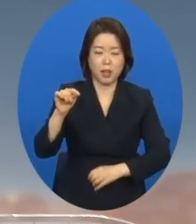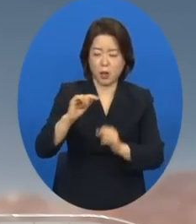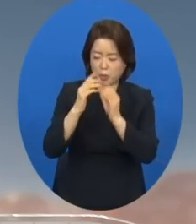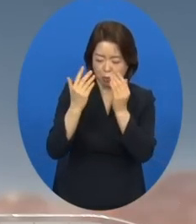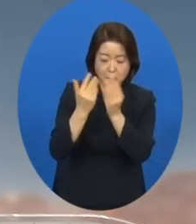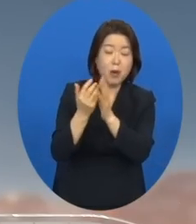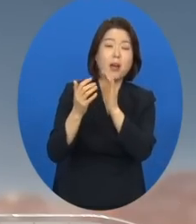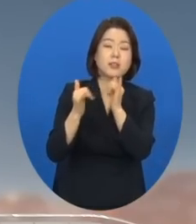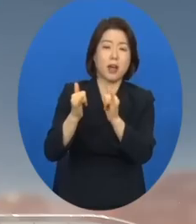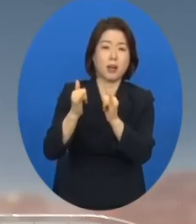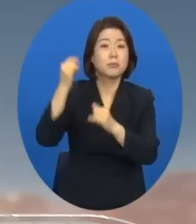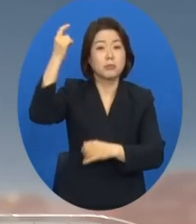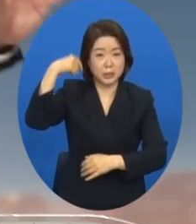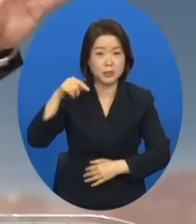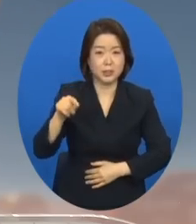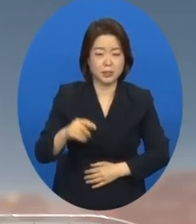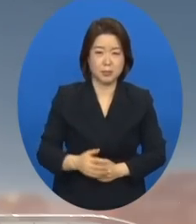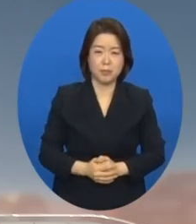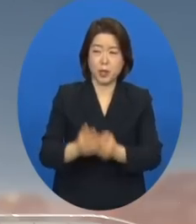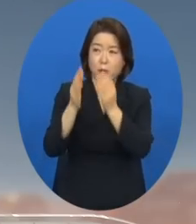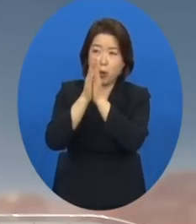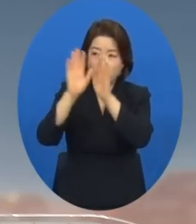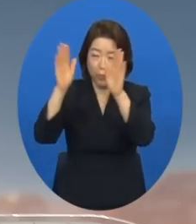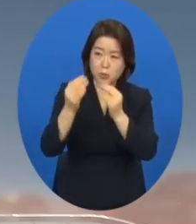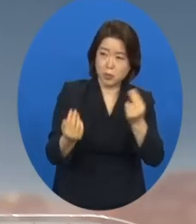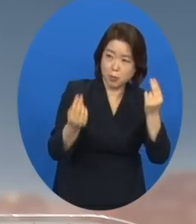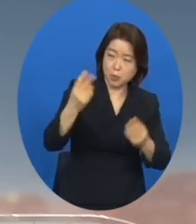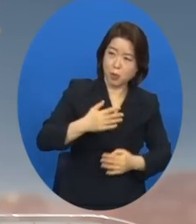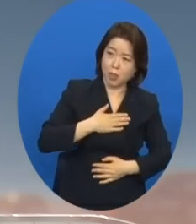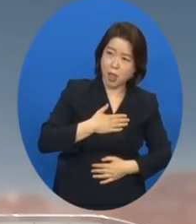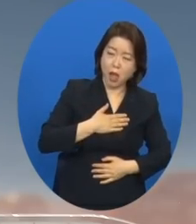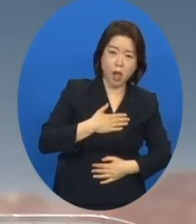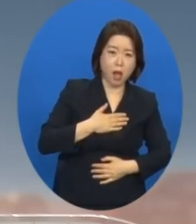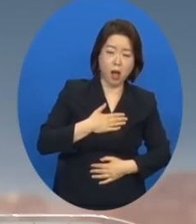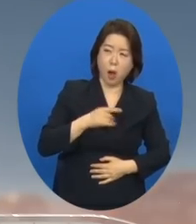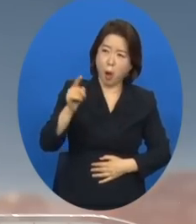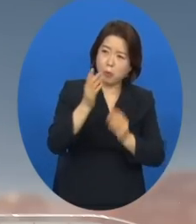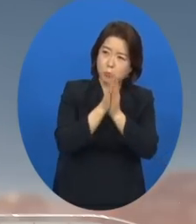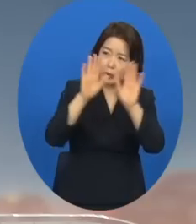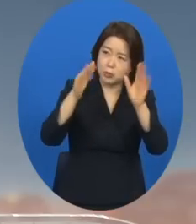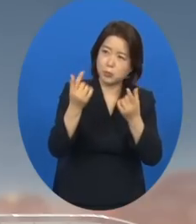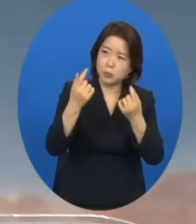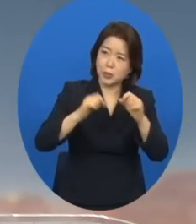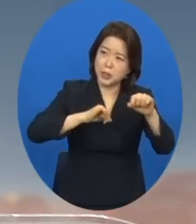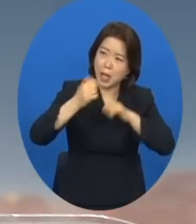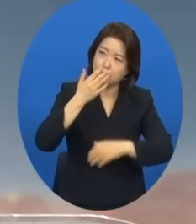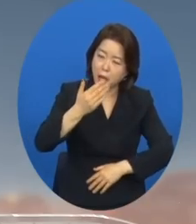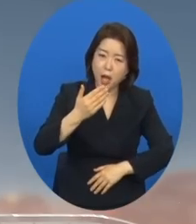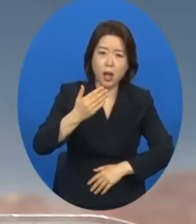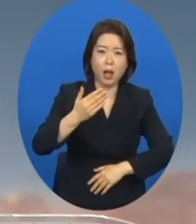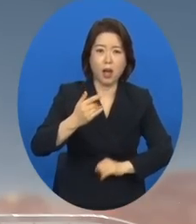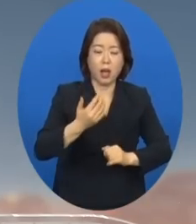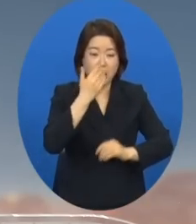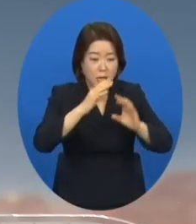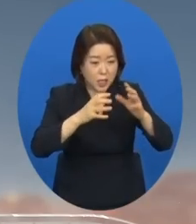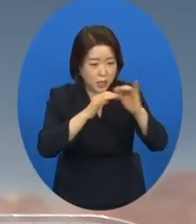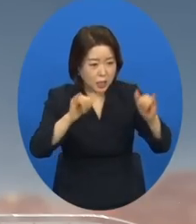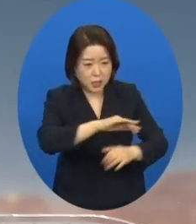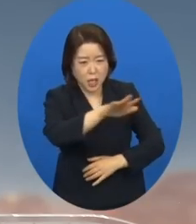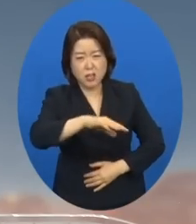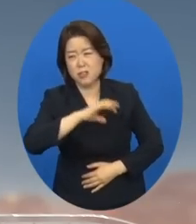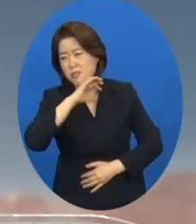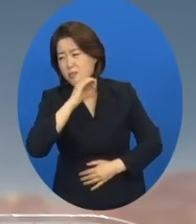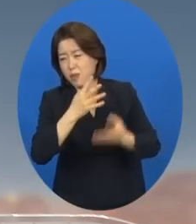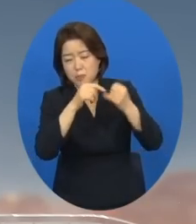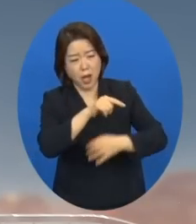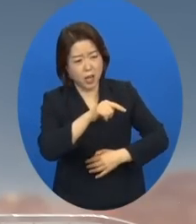완벽한 사람이었습니다 그러니까 모세와 비교했을 때 내가 과연 모세처럼 할 수 있을까 이스라엘 백성들 참 불평이 많았는데